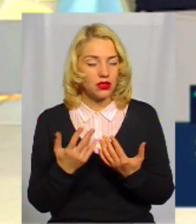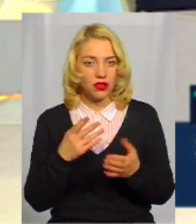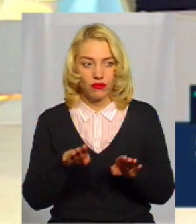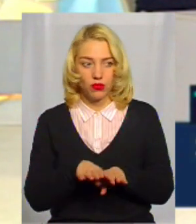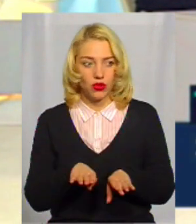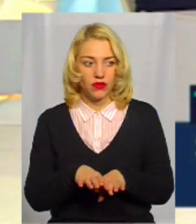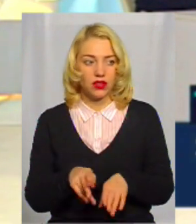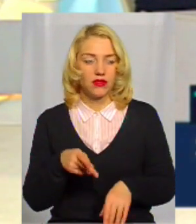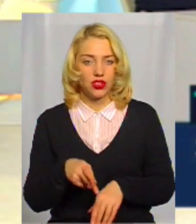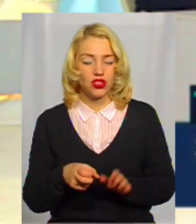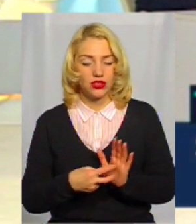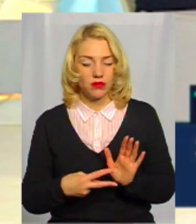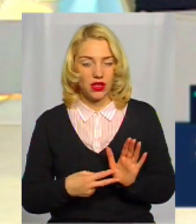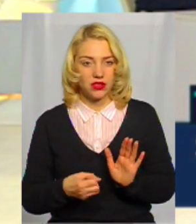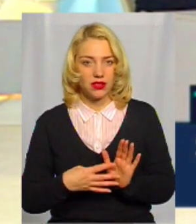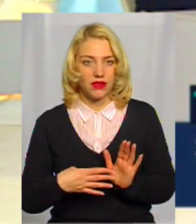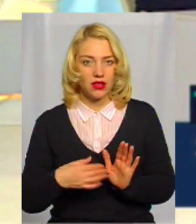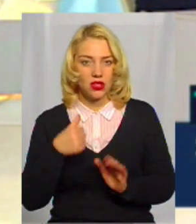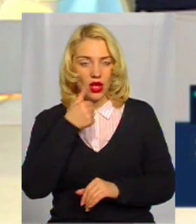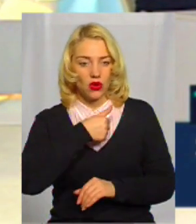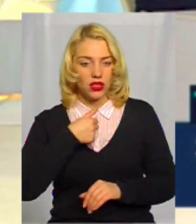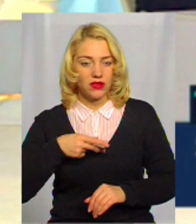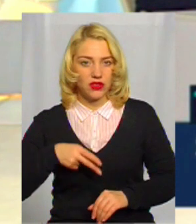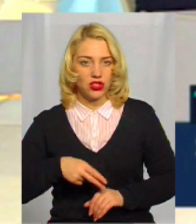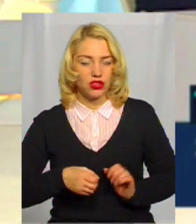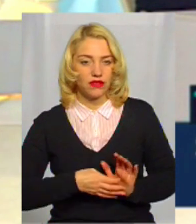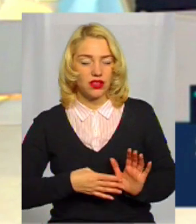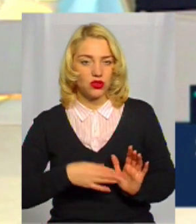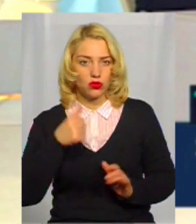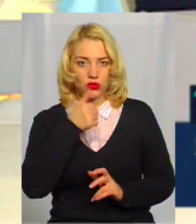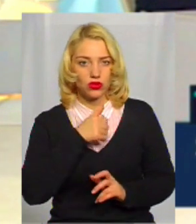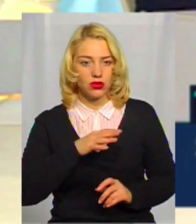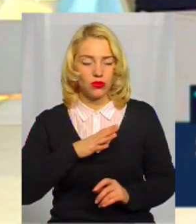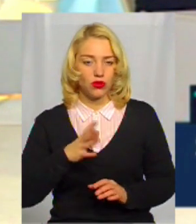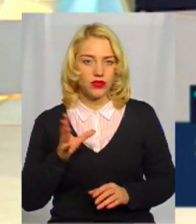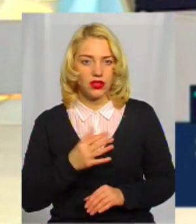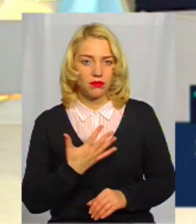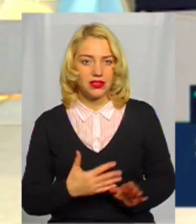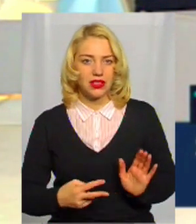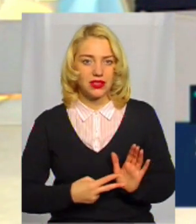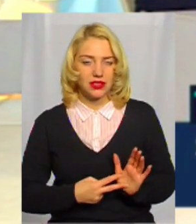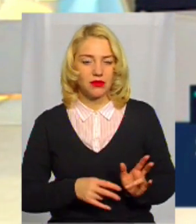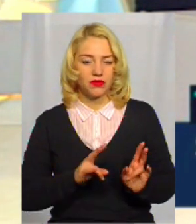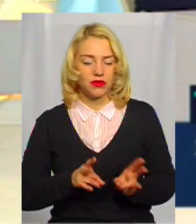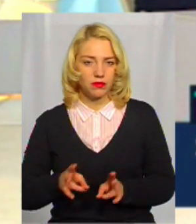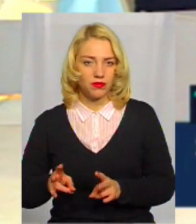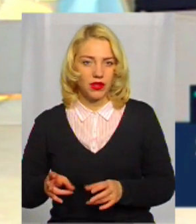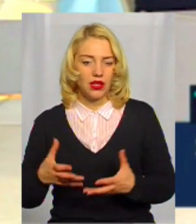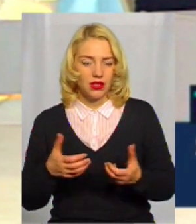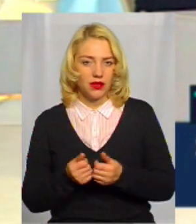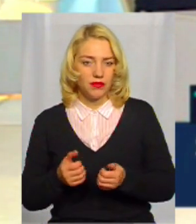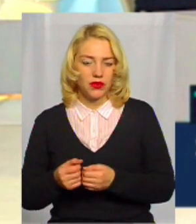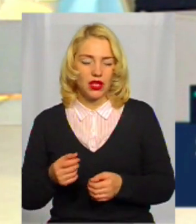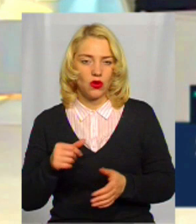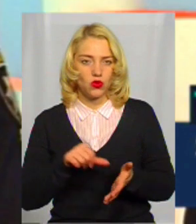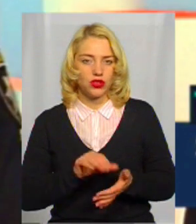там 2018-2019 рік, то в 2019 році було всіх 57 дорожньо-транспортних пригод за участю дітей віком до